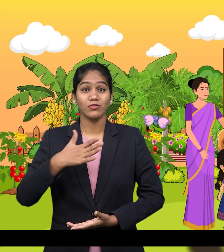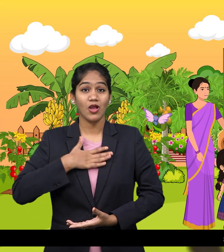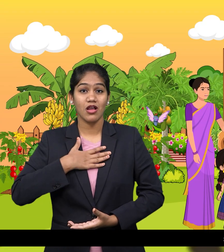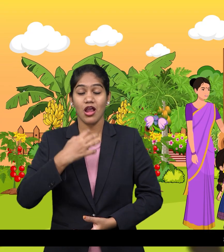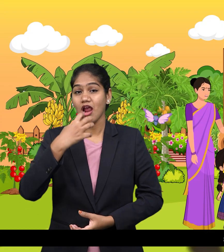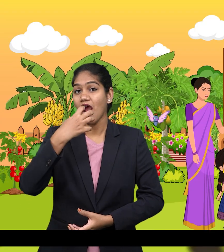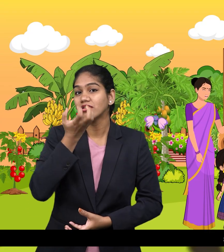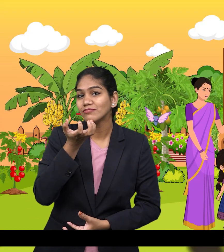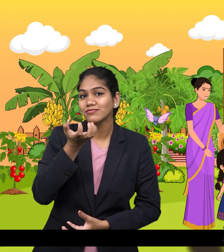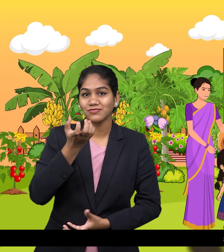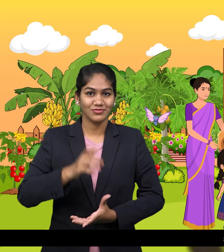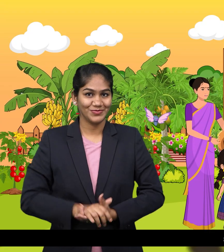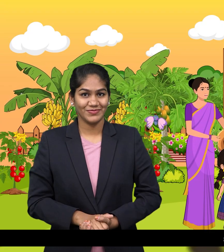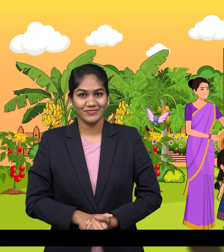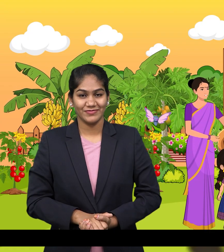జామకాయ,